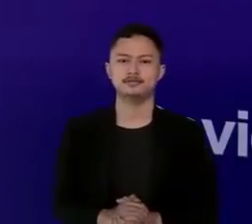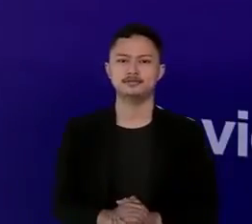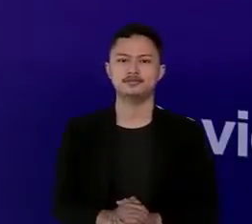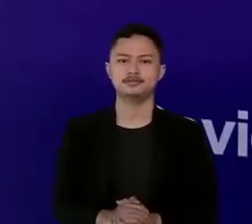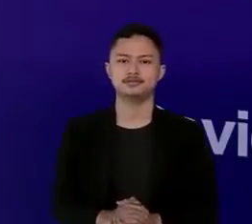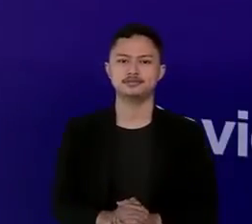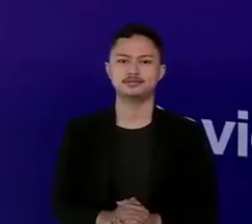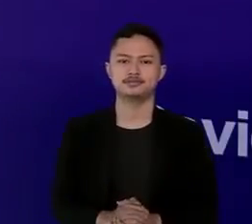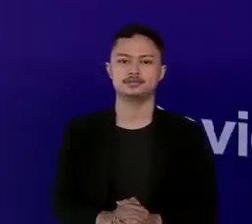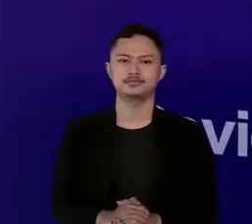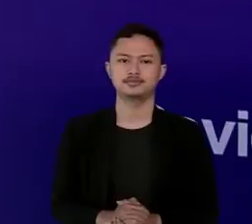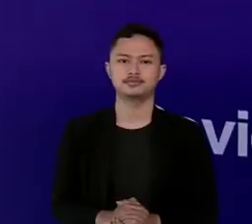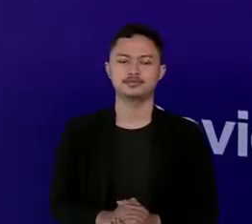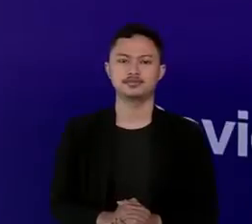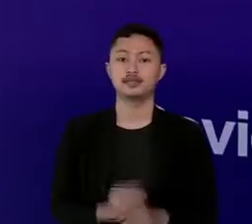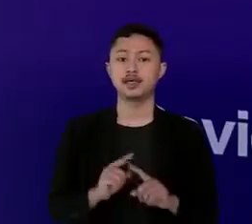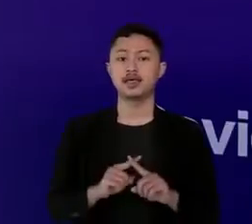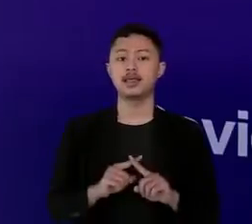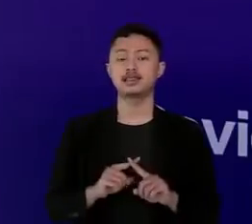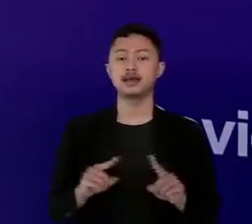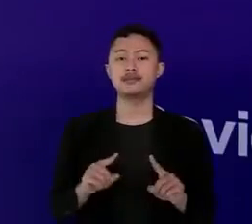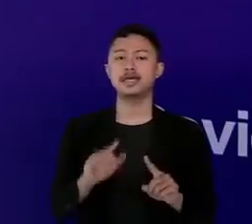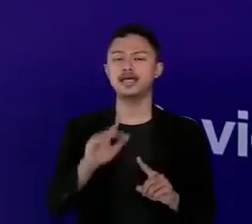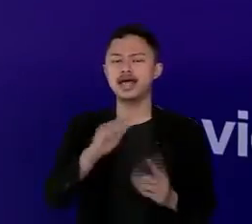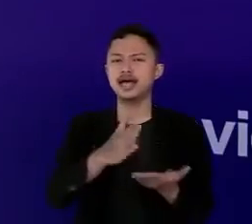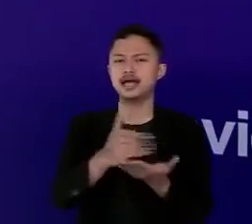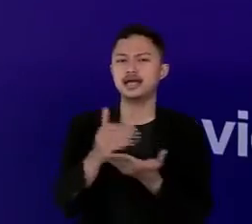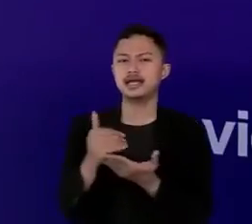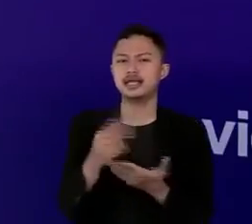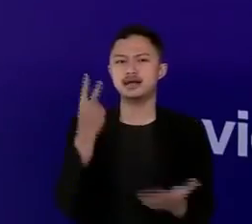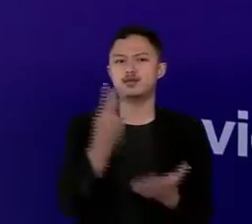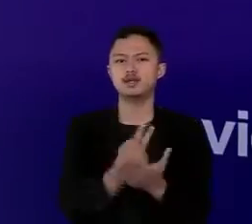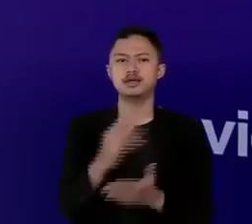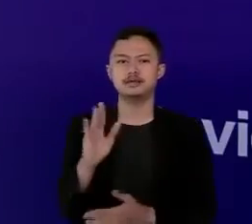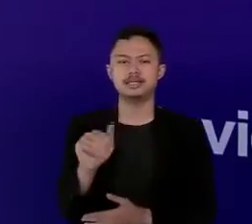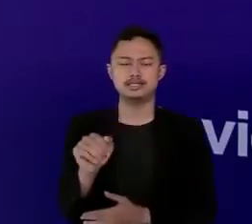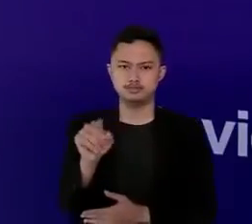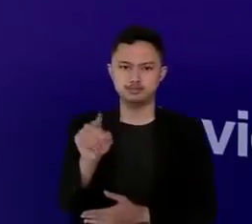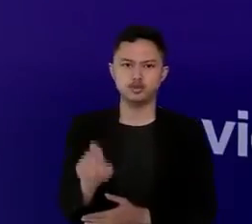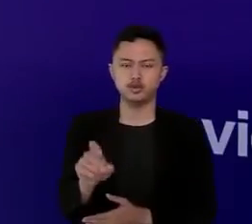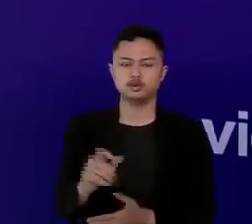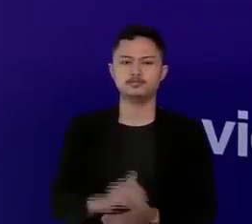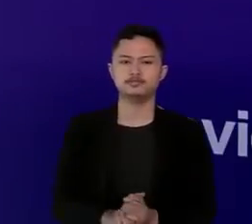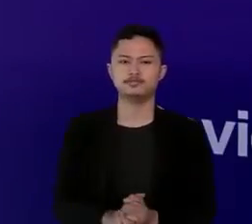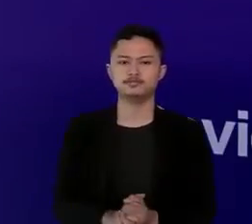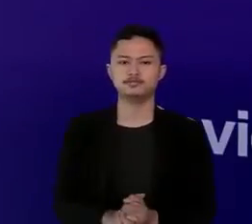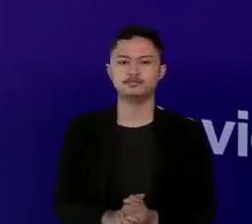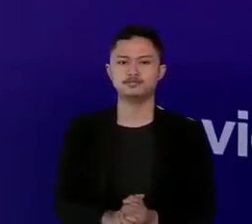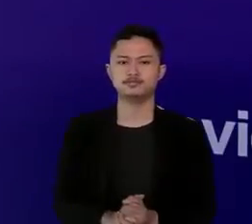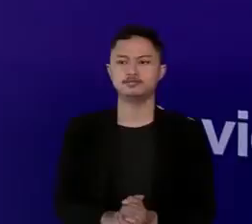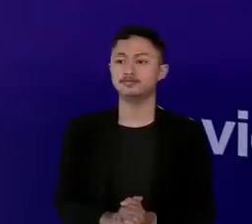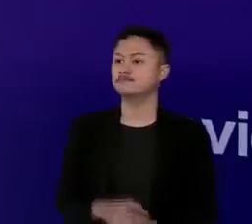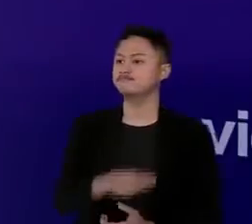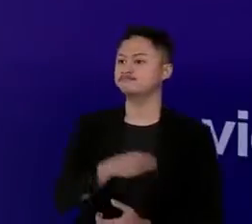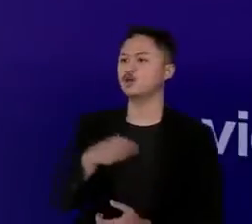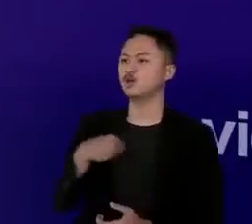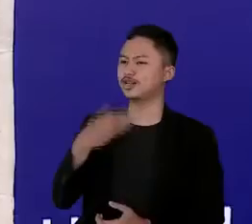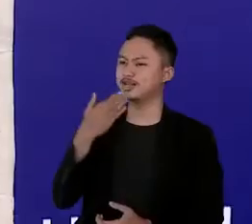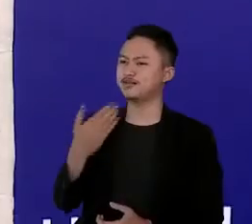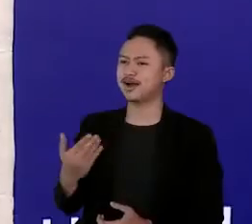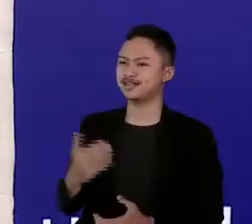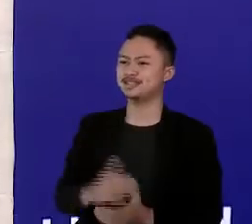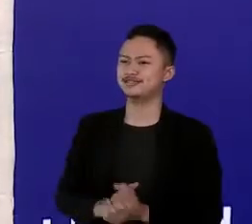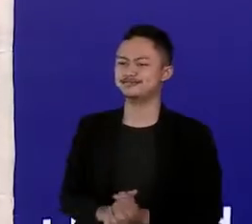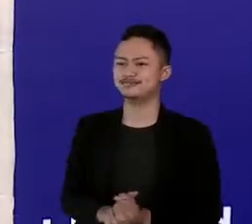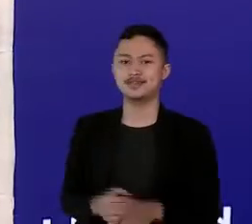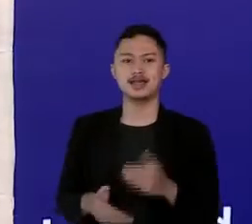resistensi dengan vaksinasi Tapi itu masih perlu data untuk membuktikannya Ya baik terima kasih Dokter kembali ke Prof